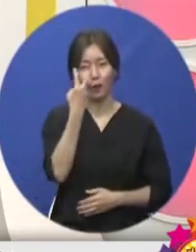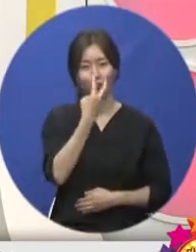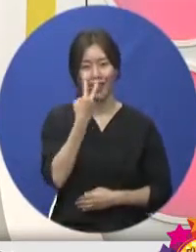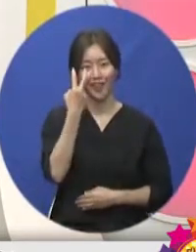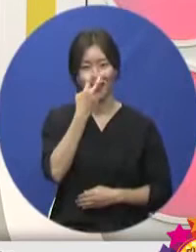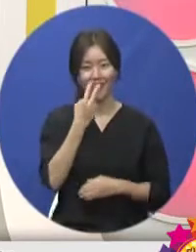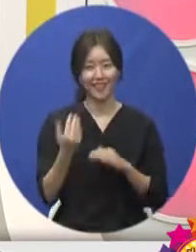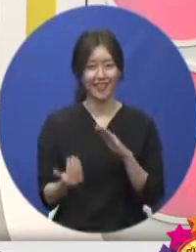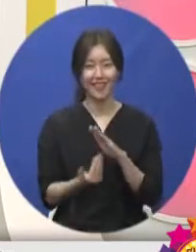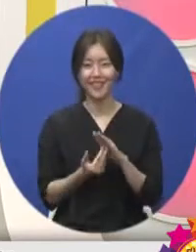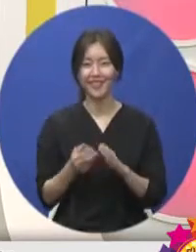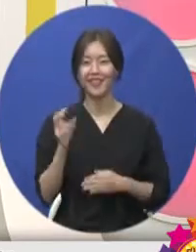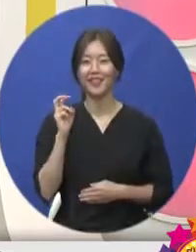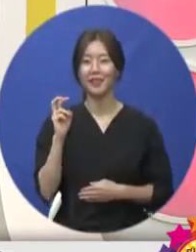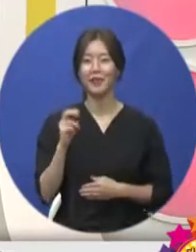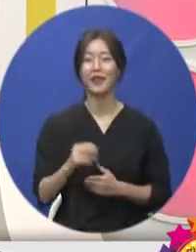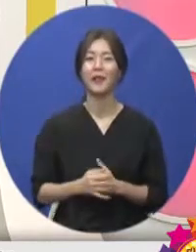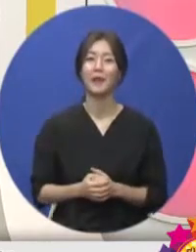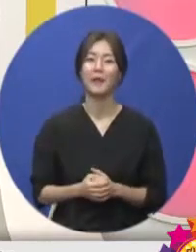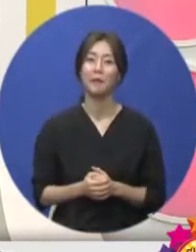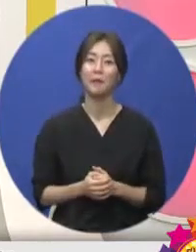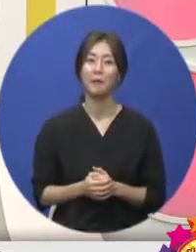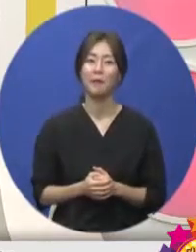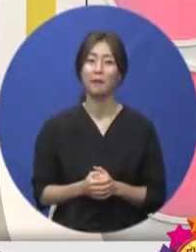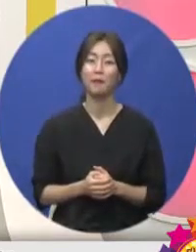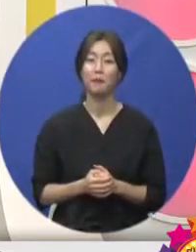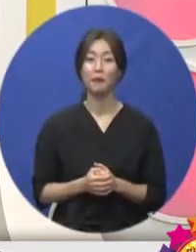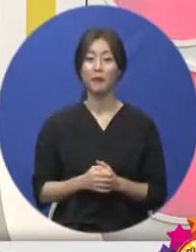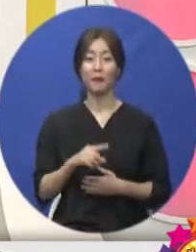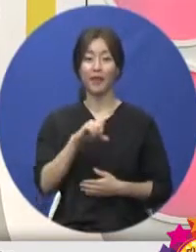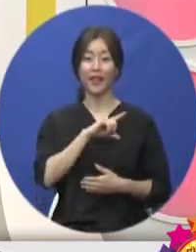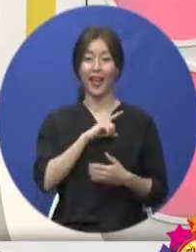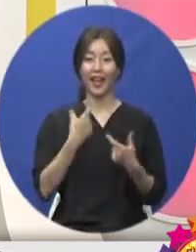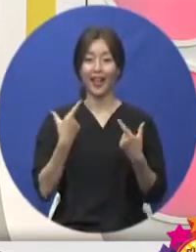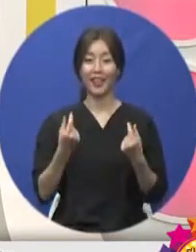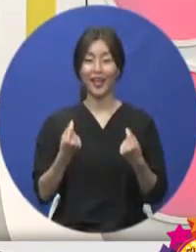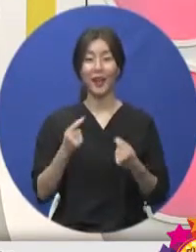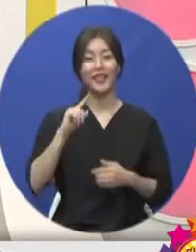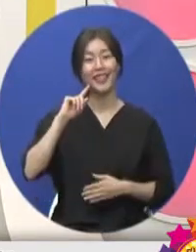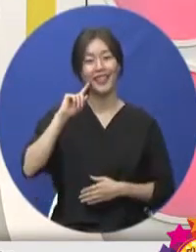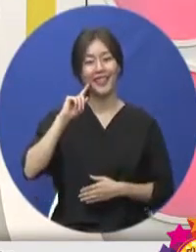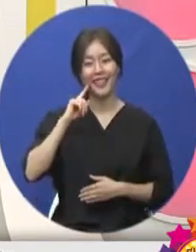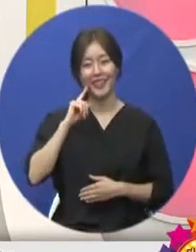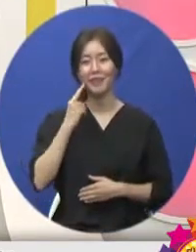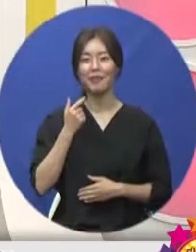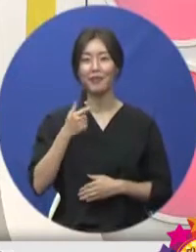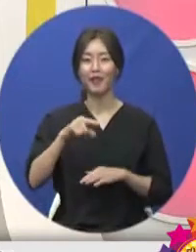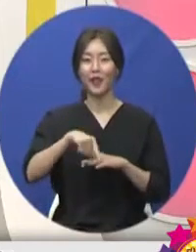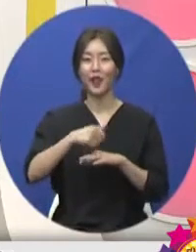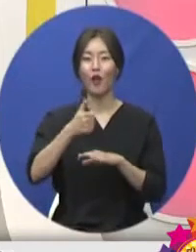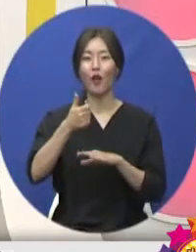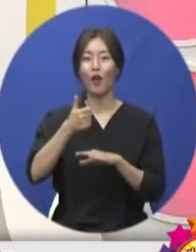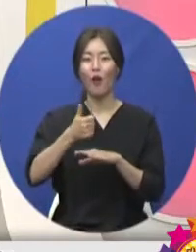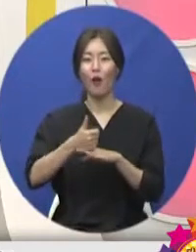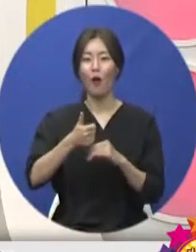하시는 그러니까. 것 같아요. 그 아주 인형처럼 네. 예쁜 왕비가 어떤